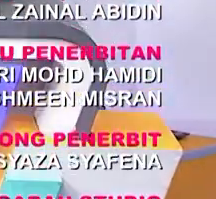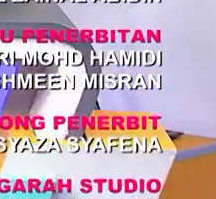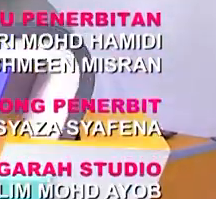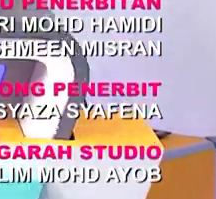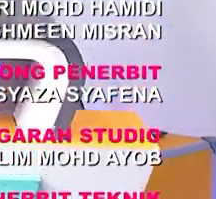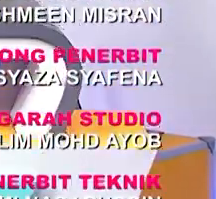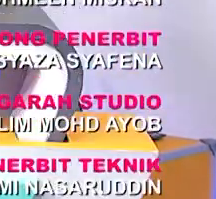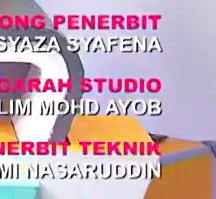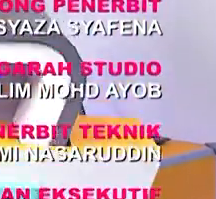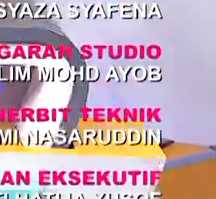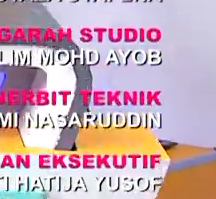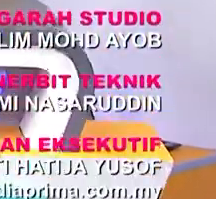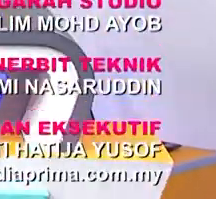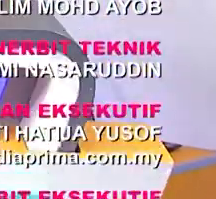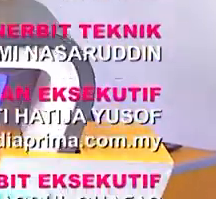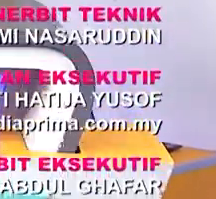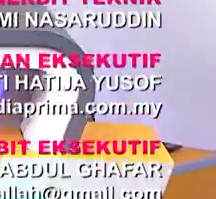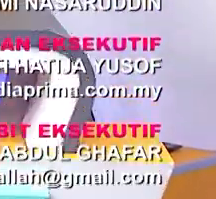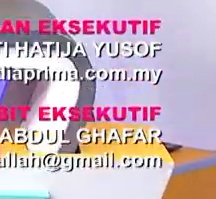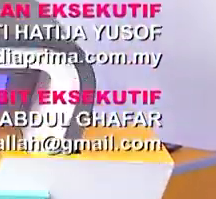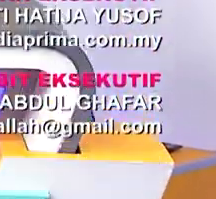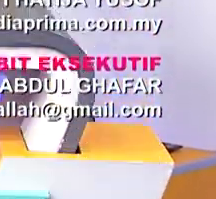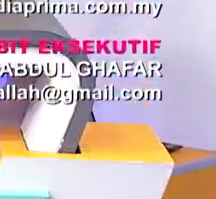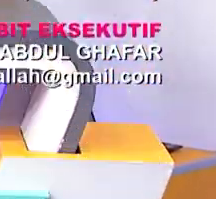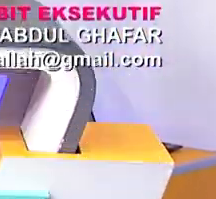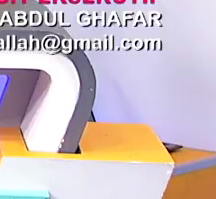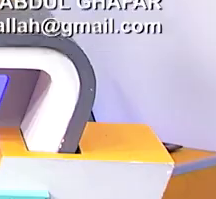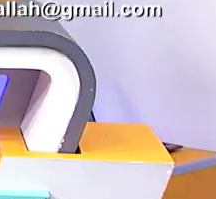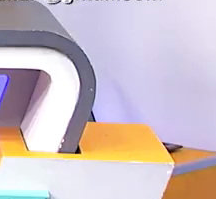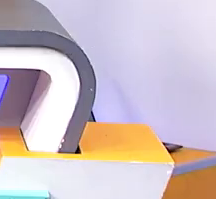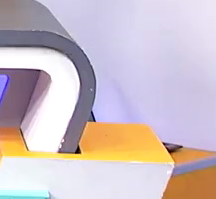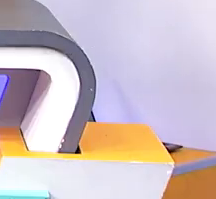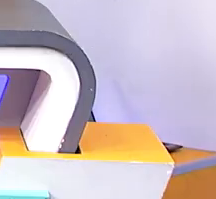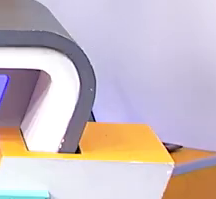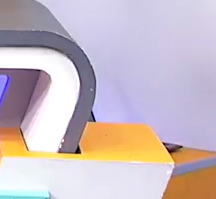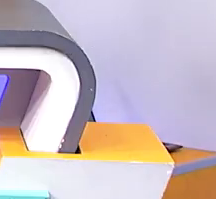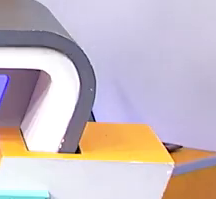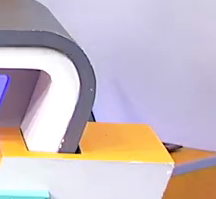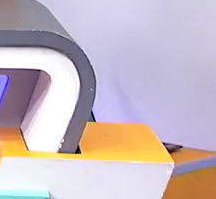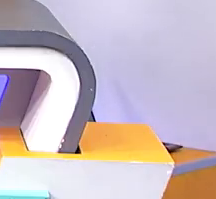Saya buka dulu.